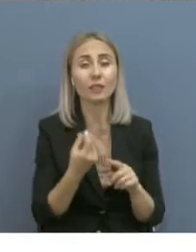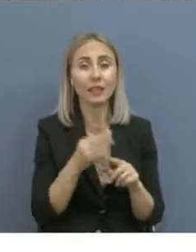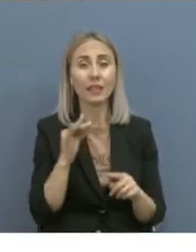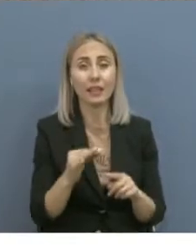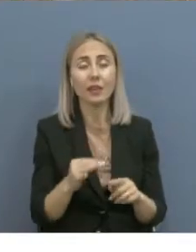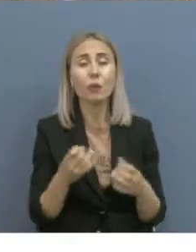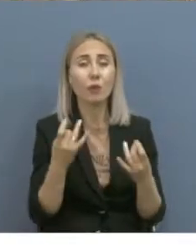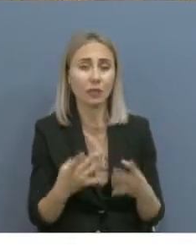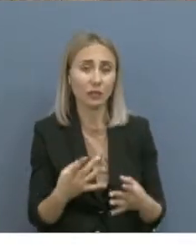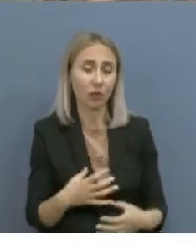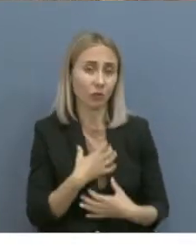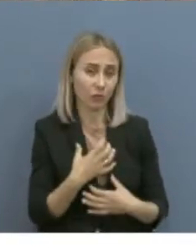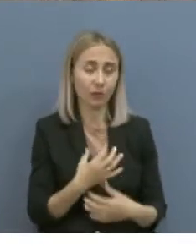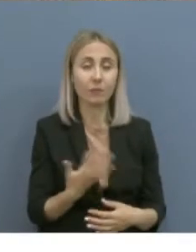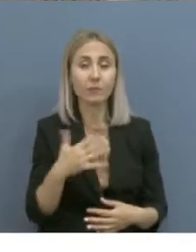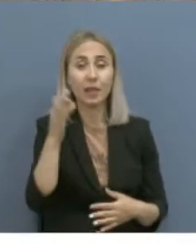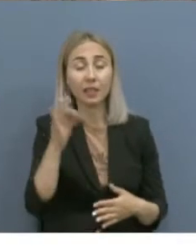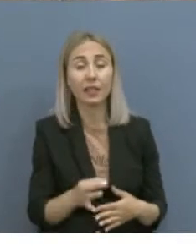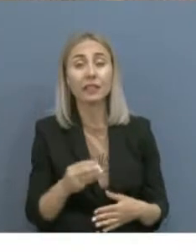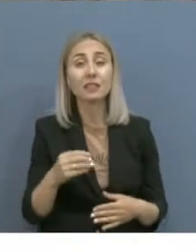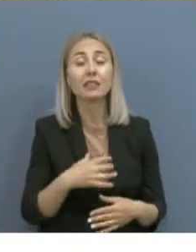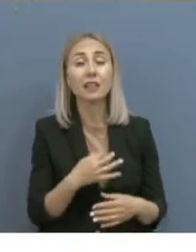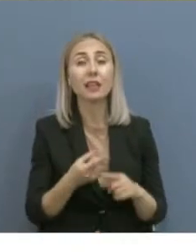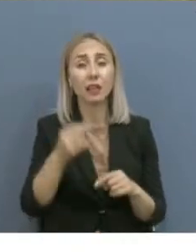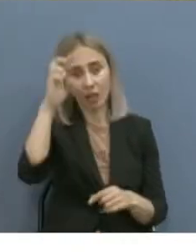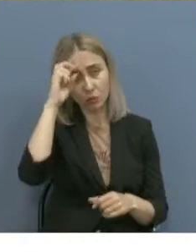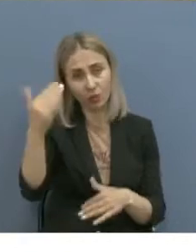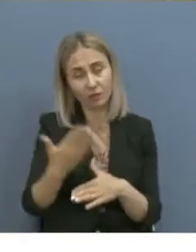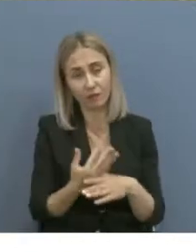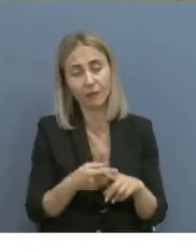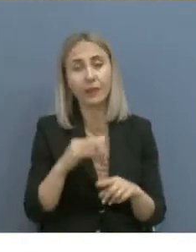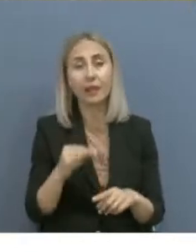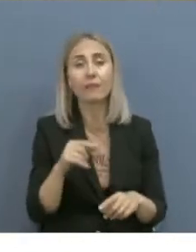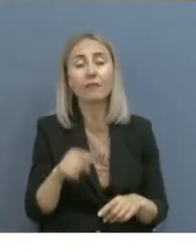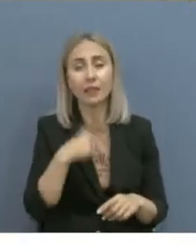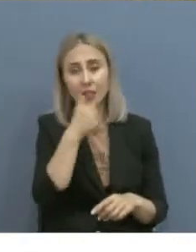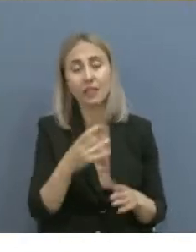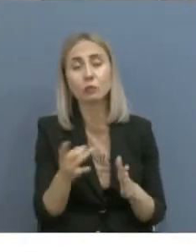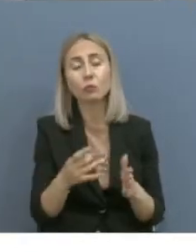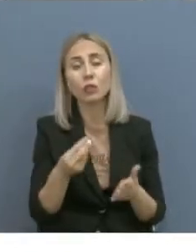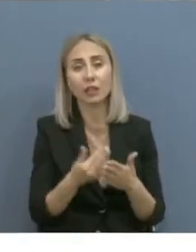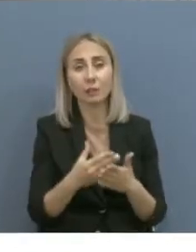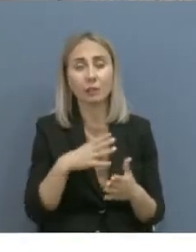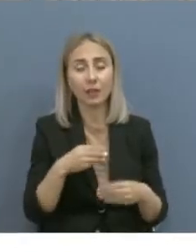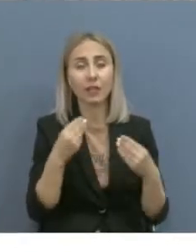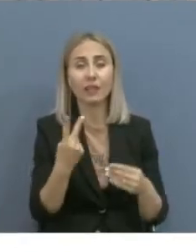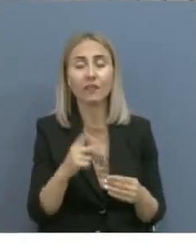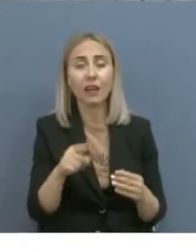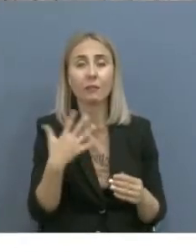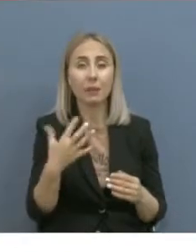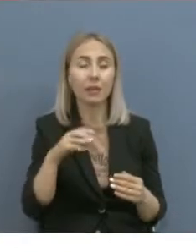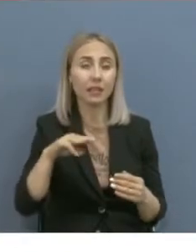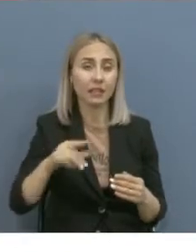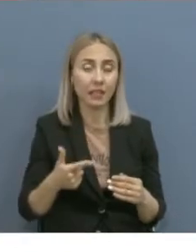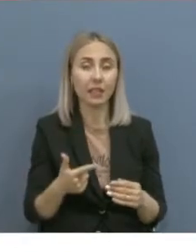сомасының 50%-ын мемлекет субсидиялайды. Ол үшін биыл республикалық бюджеттен 2,5 миллиард теңге бөлінген. Жаңа жүйе бойынша